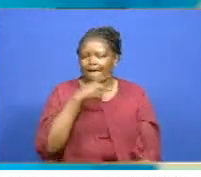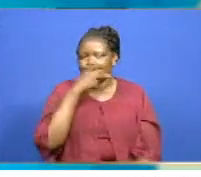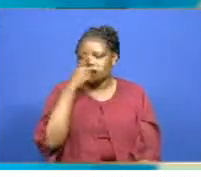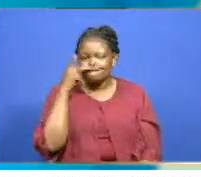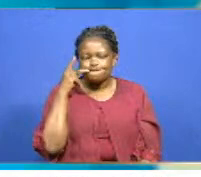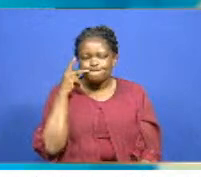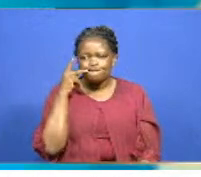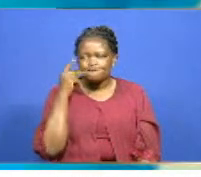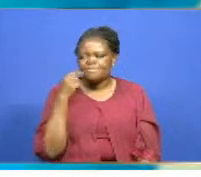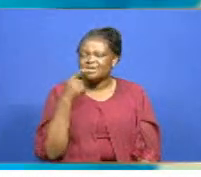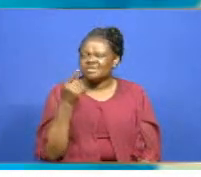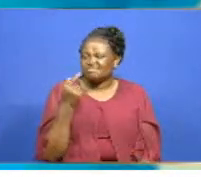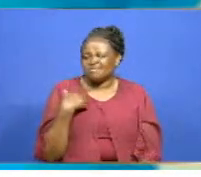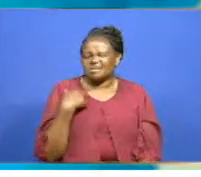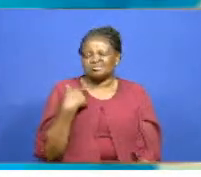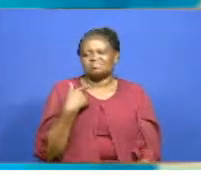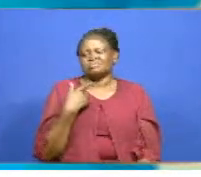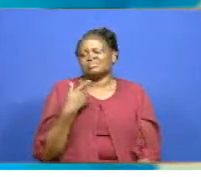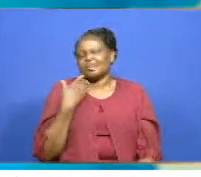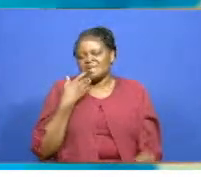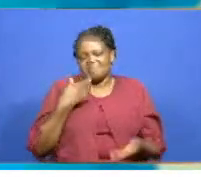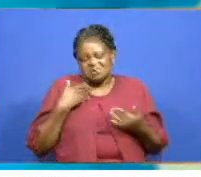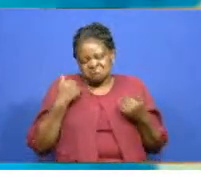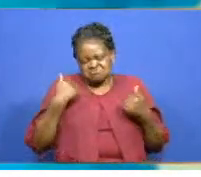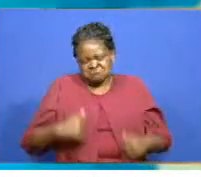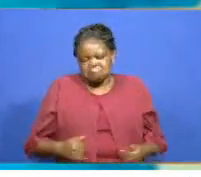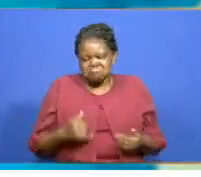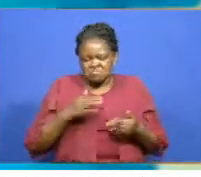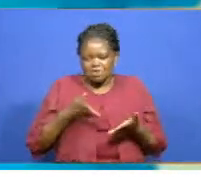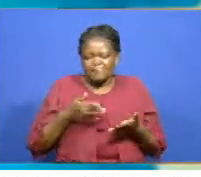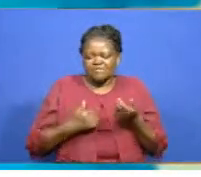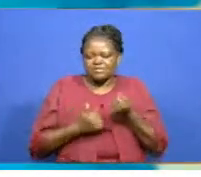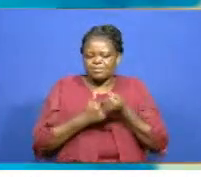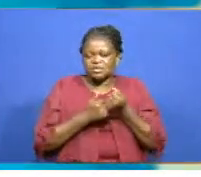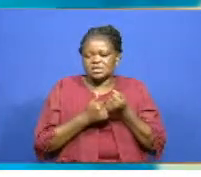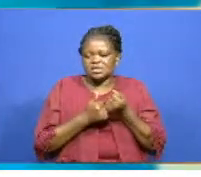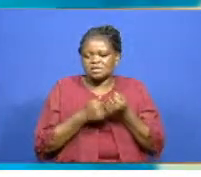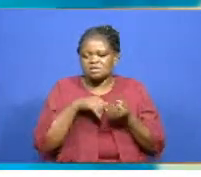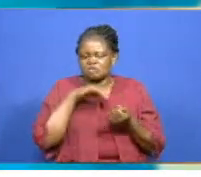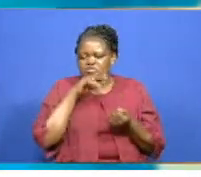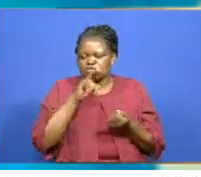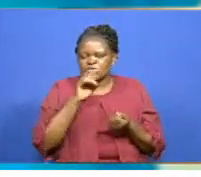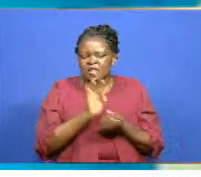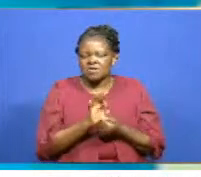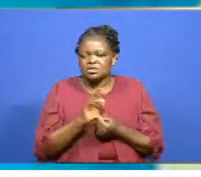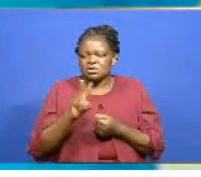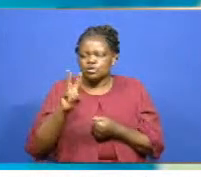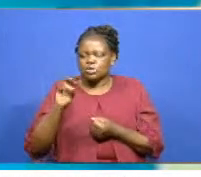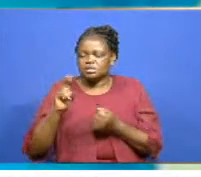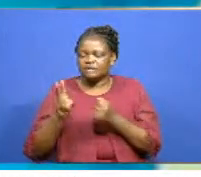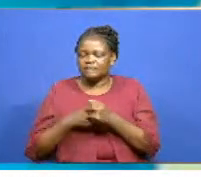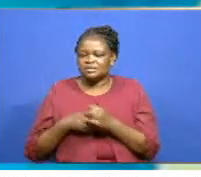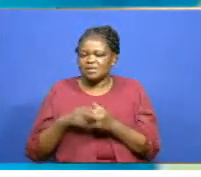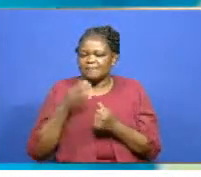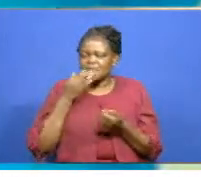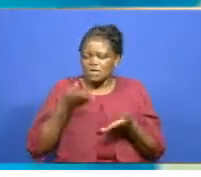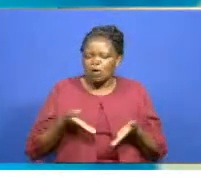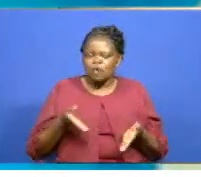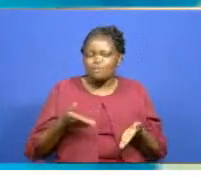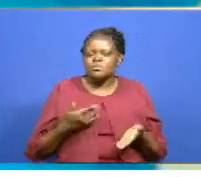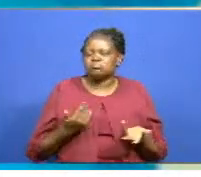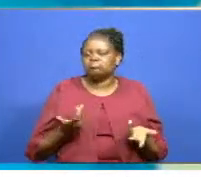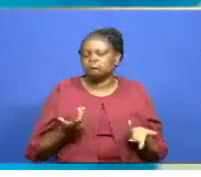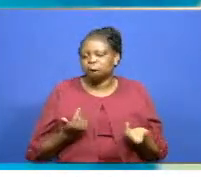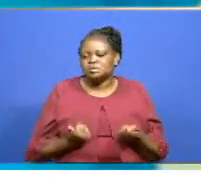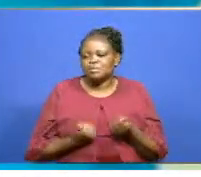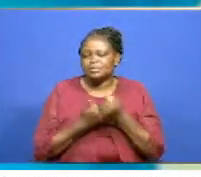anasema kwa nini sasa nisisimame mimi mwenyewe saa hii? Nimekuwa nikiunga Raila Odinga mkono 2013 na 2017, so kwa nini siwe wakati wangu saa hii? Na pia